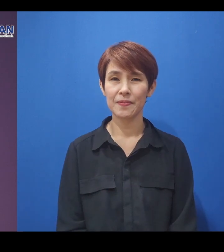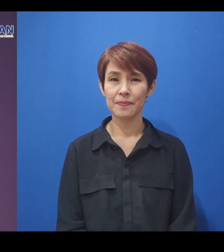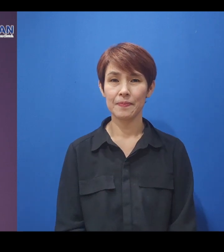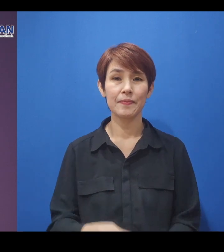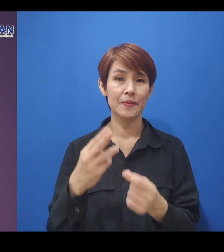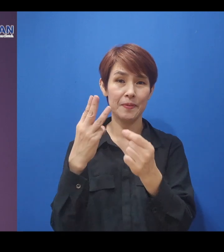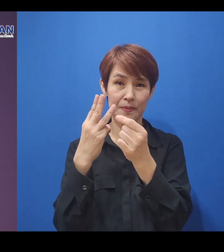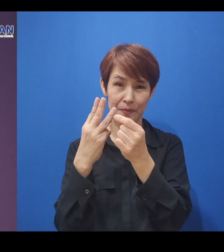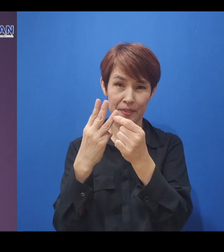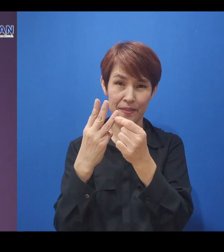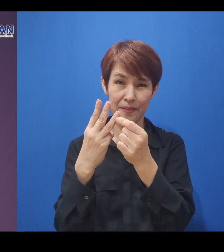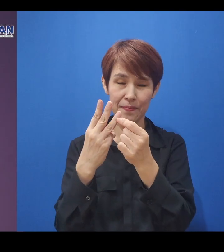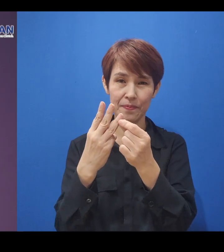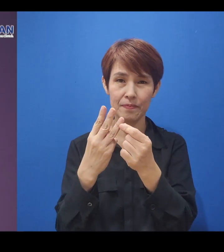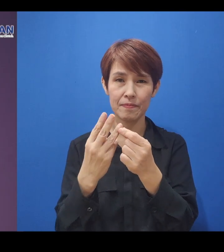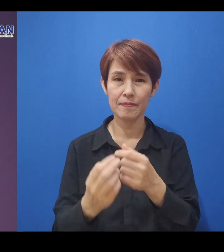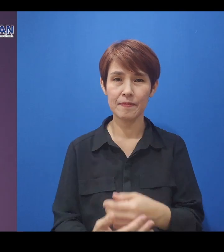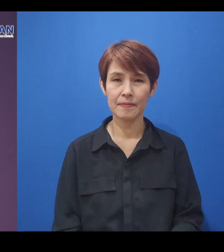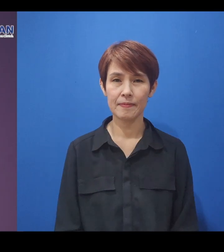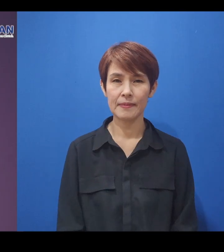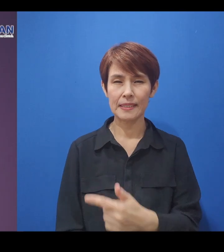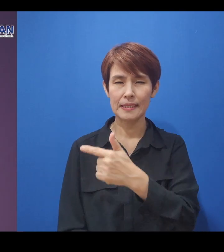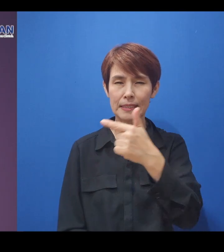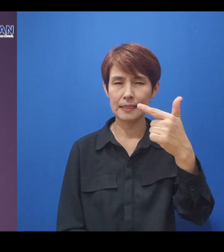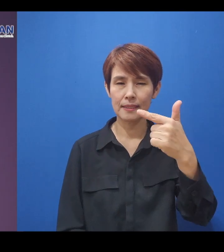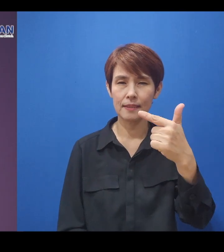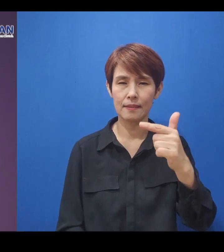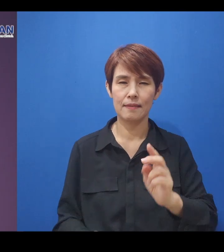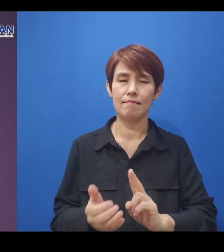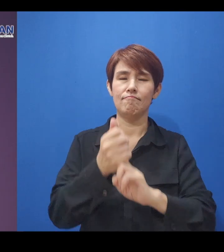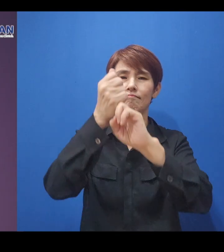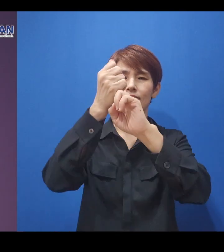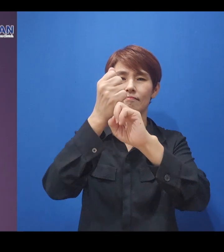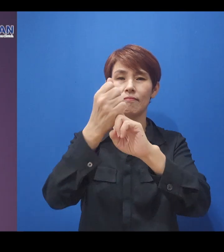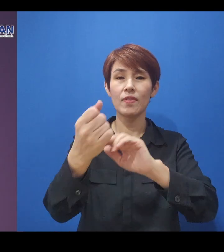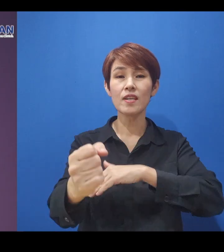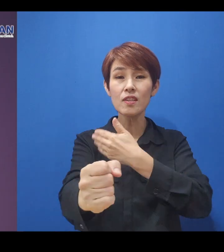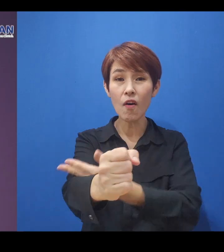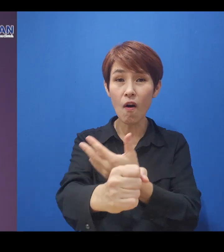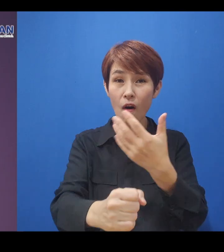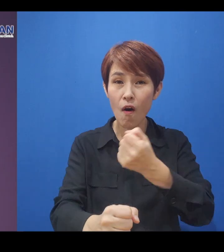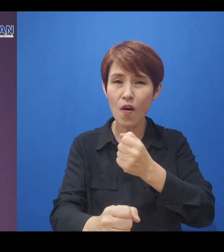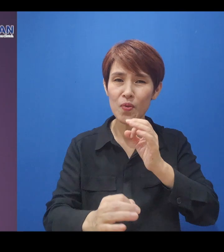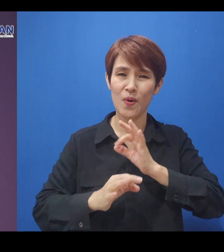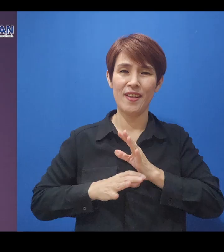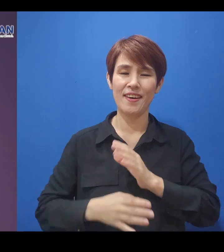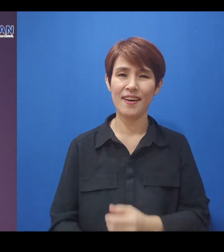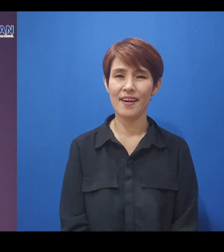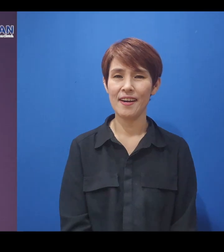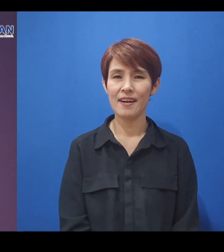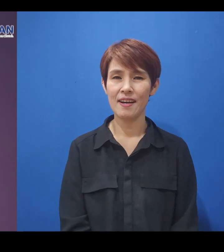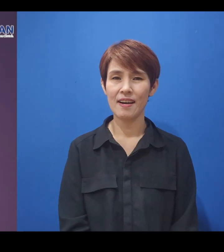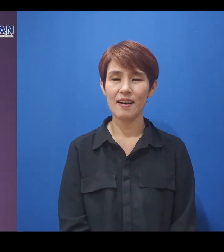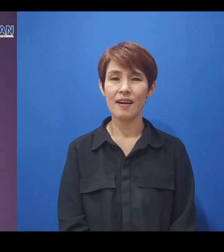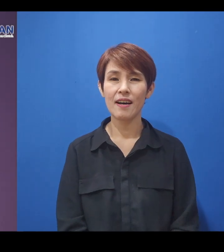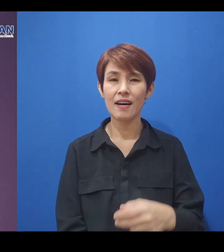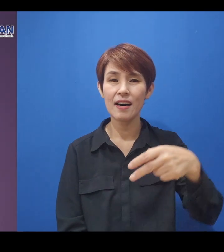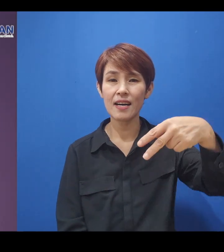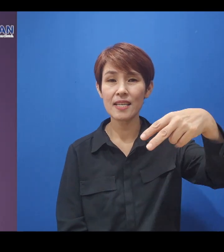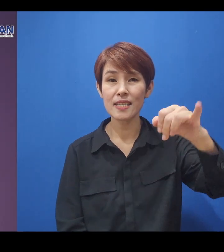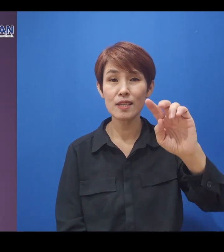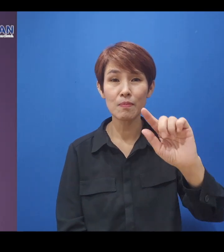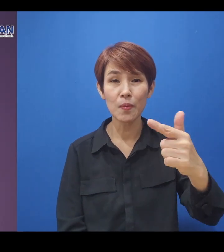세 번째, 표적과 큰 능력으로 놀라니라. 마술로 남을 놀래키던